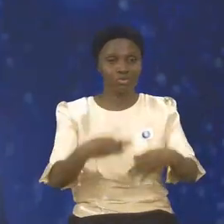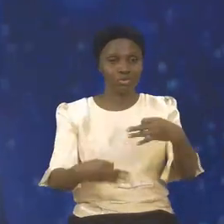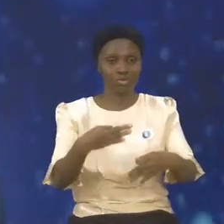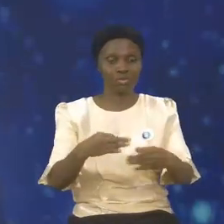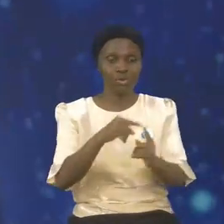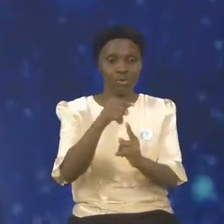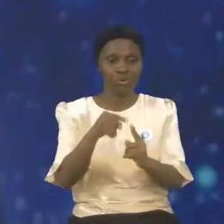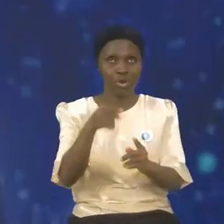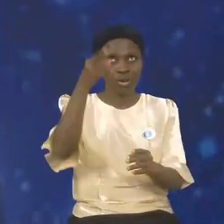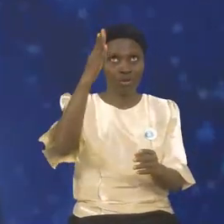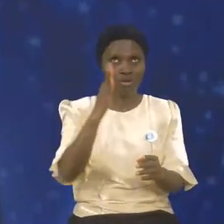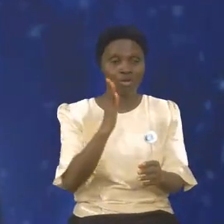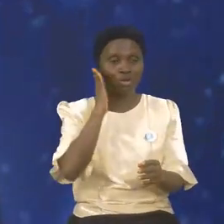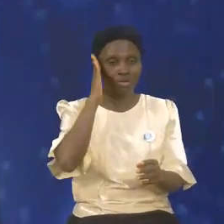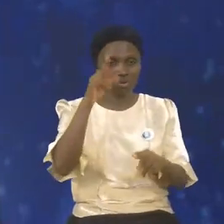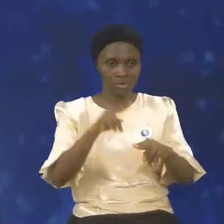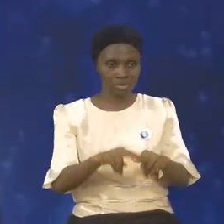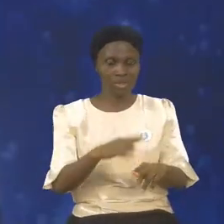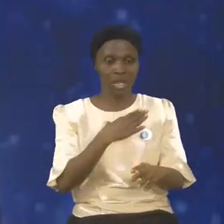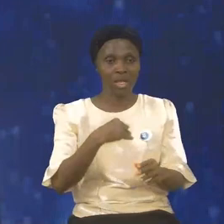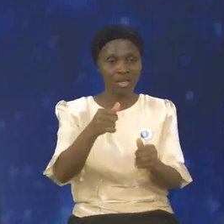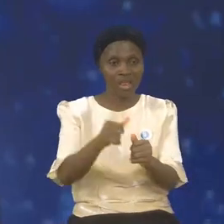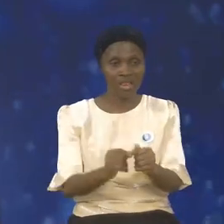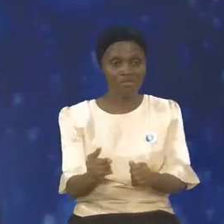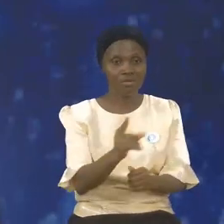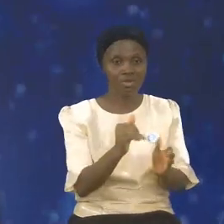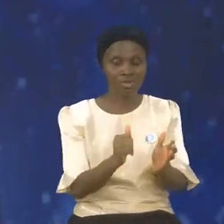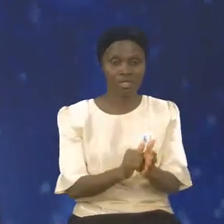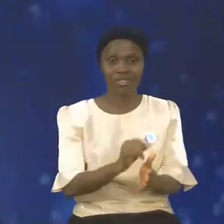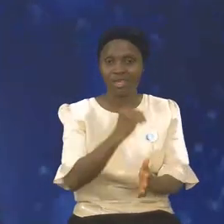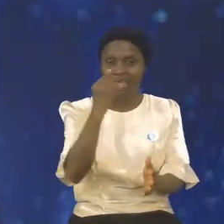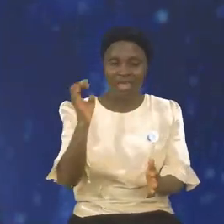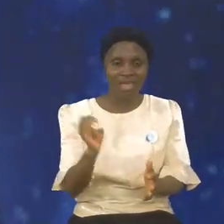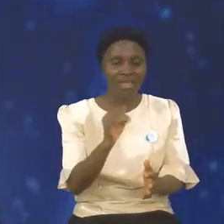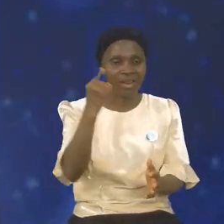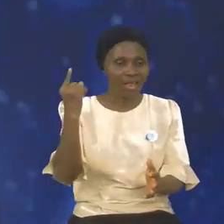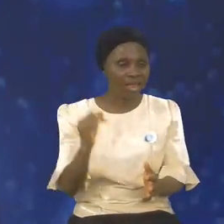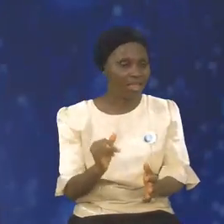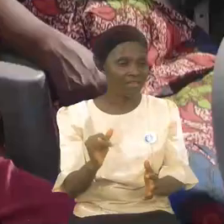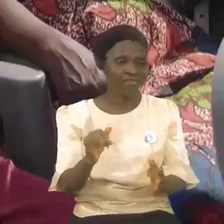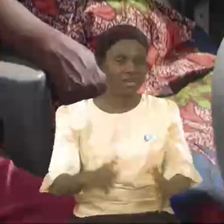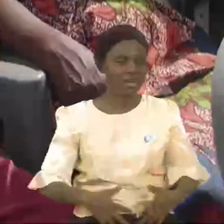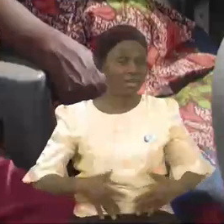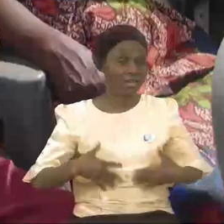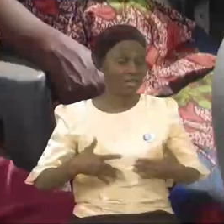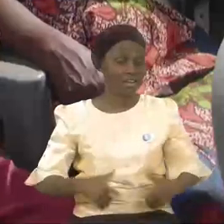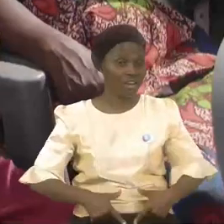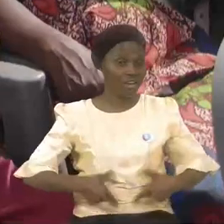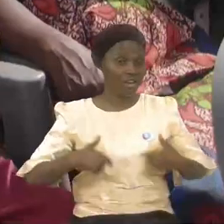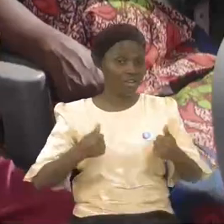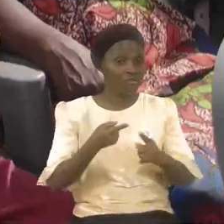vient maintenant au temps du Grand du trop du trop or